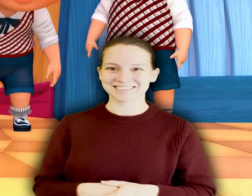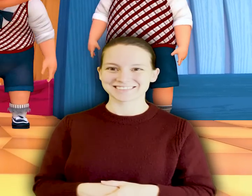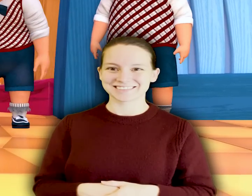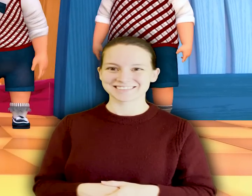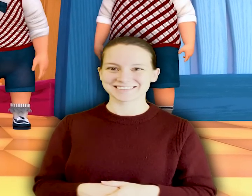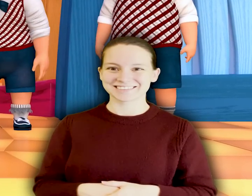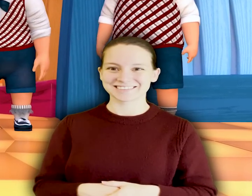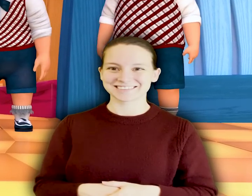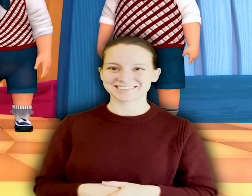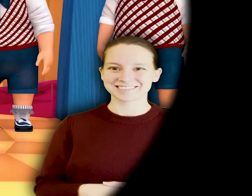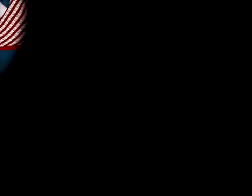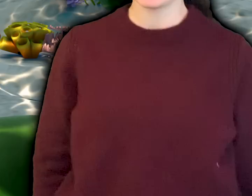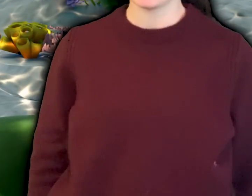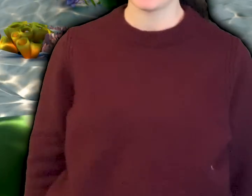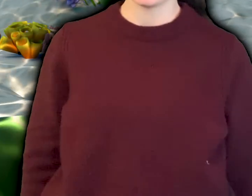do